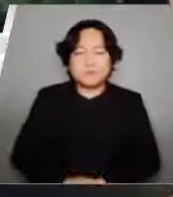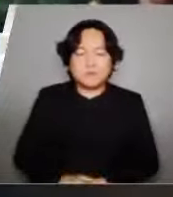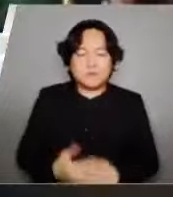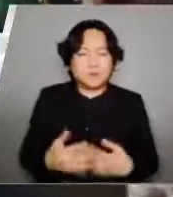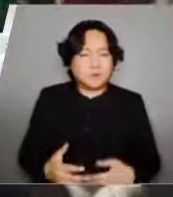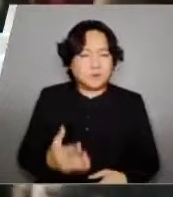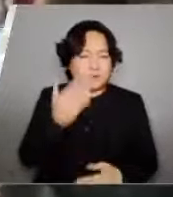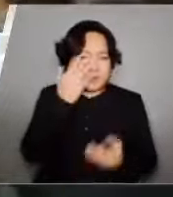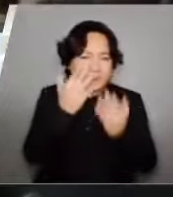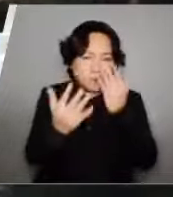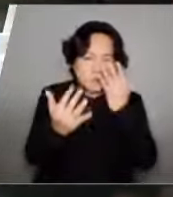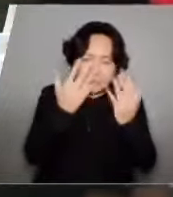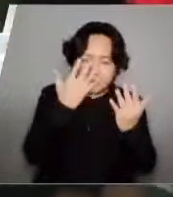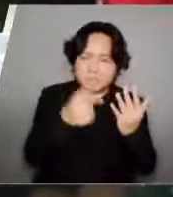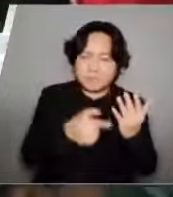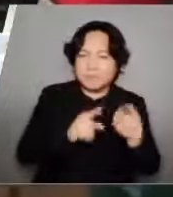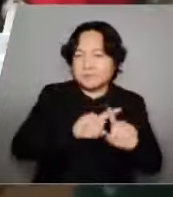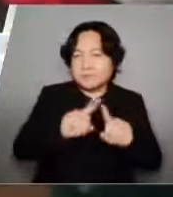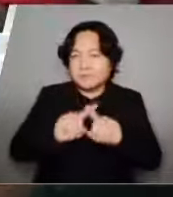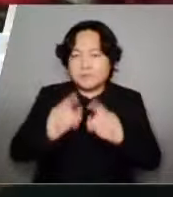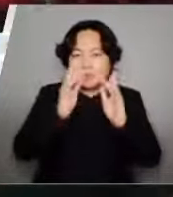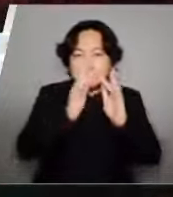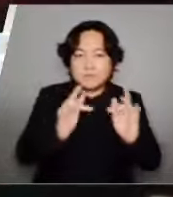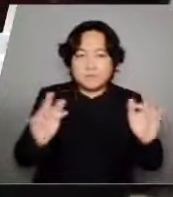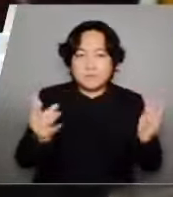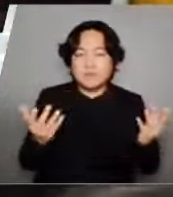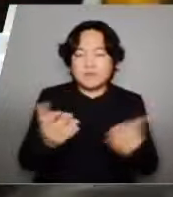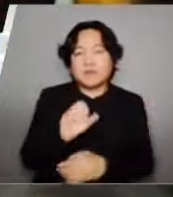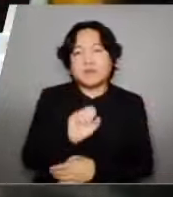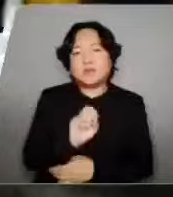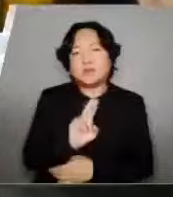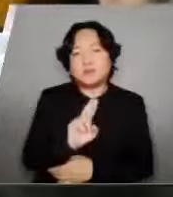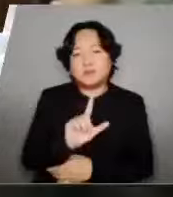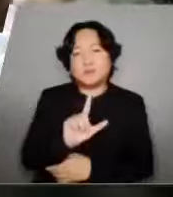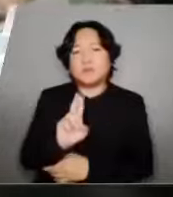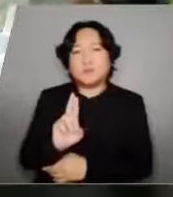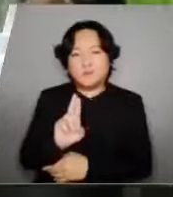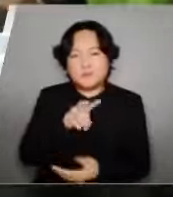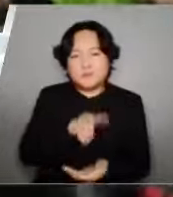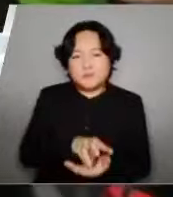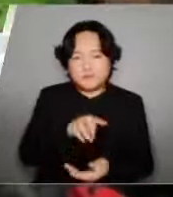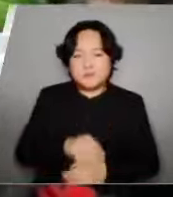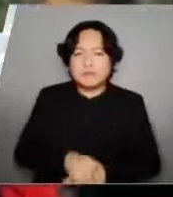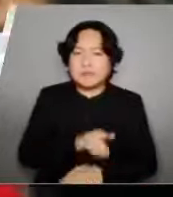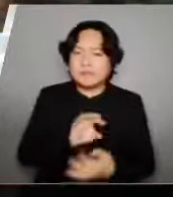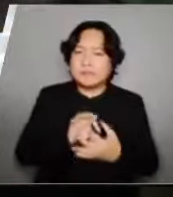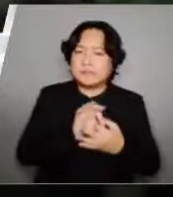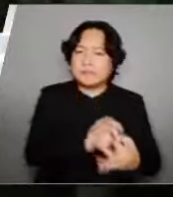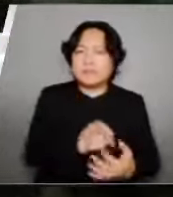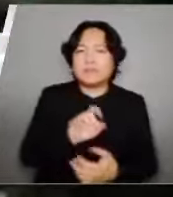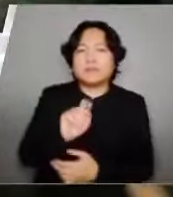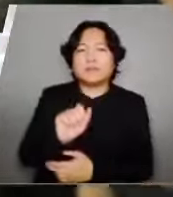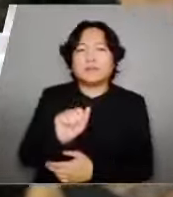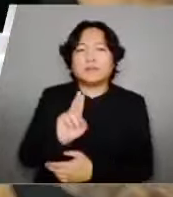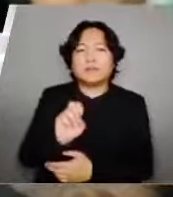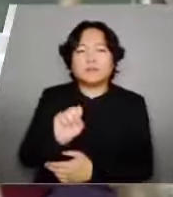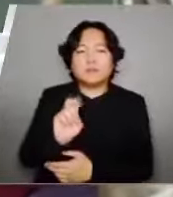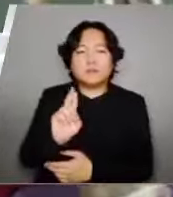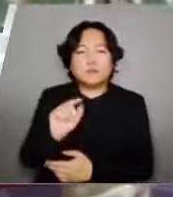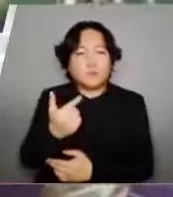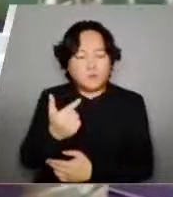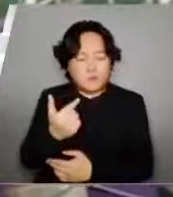ng Bangsasog Festival sa lalawigan ng Sulu. Ang pagdiriwang halaw sa Tausug dialect na ang ibig sabihin ay